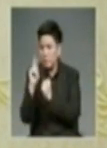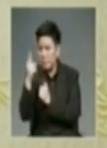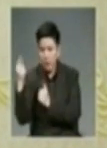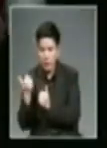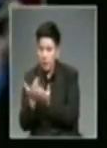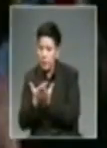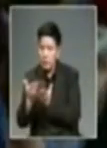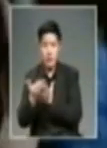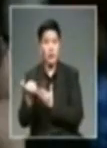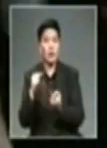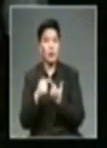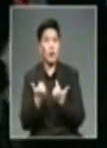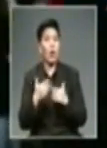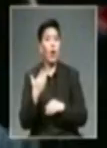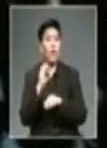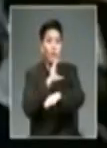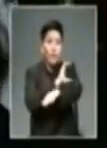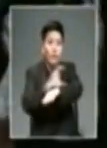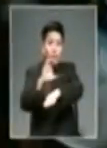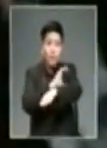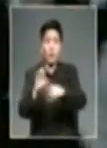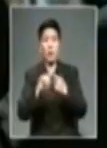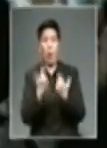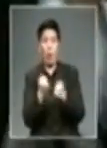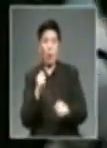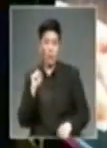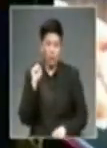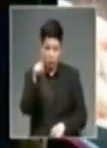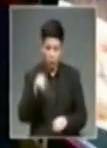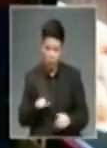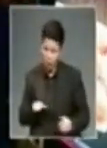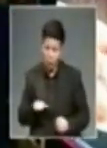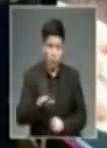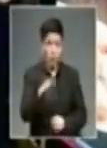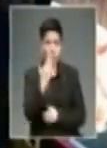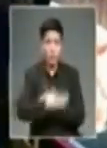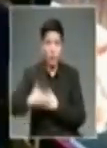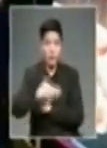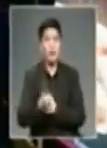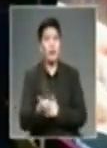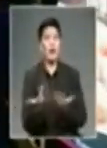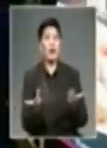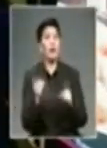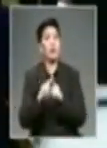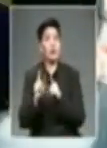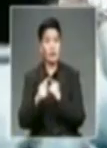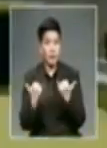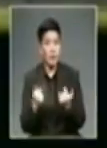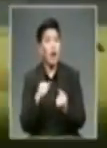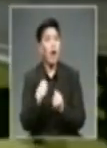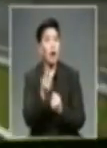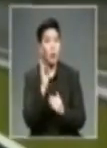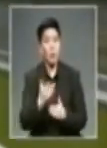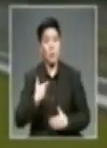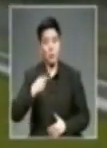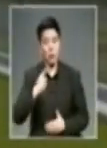งขึ้นขึ้นรถไฟฟ้ารถไฟความเร็วสูงได้ในอนาคตนะครับเพื่อจะได้ ให้ทุกคนมีความสุขและใช้ประโย